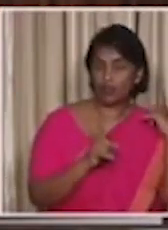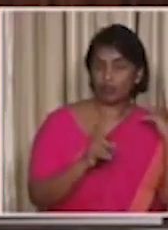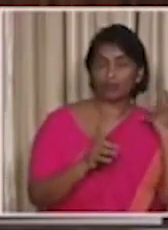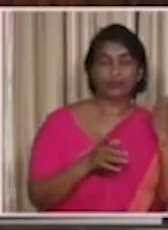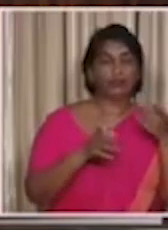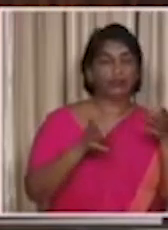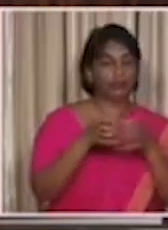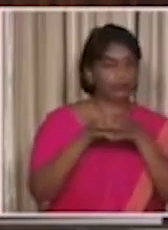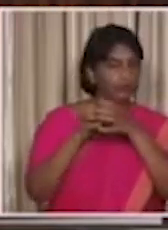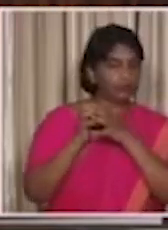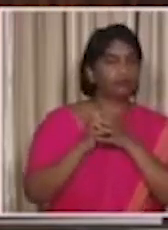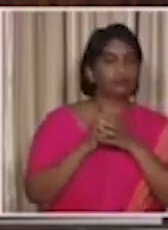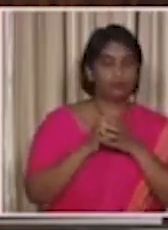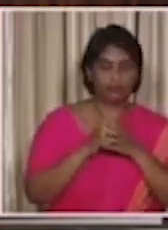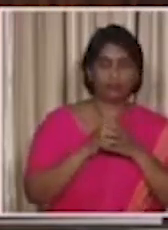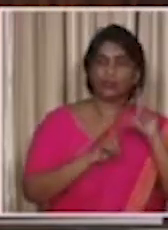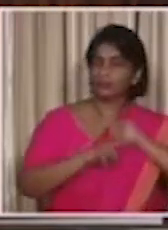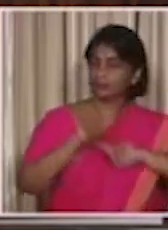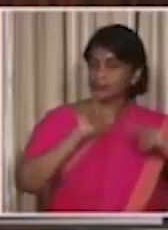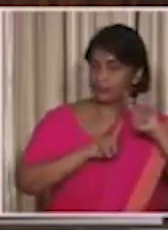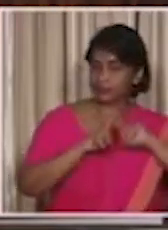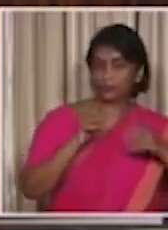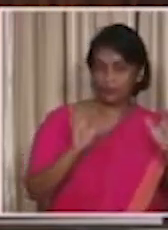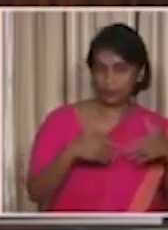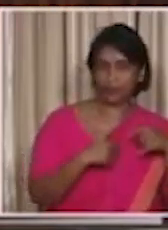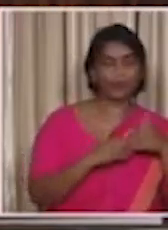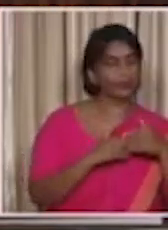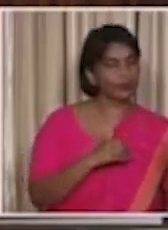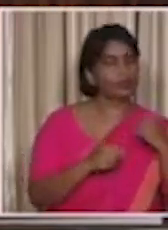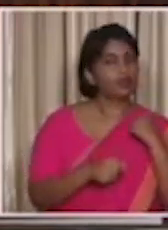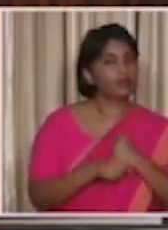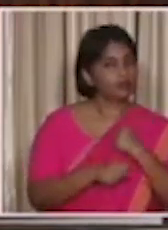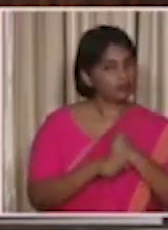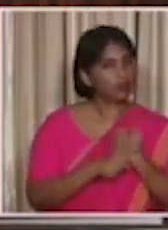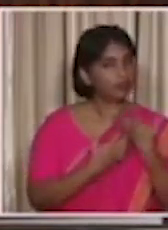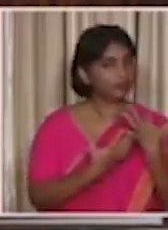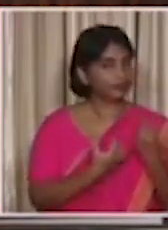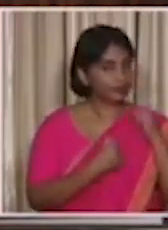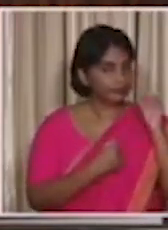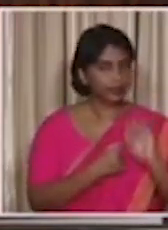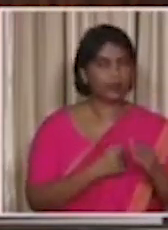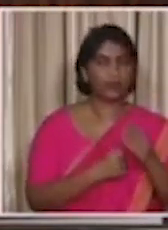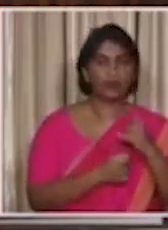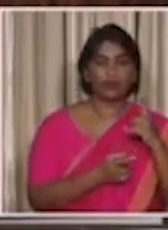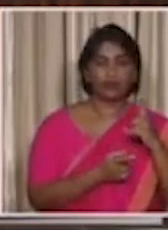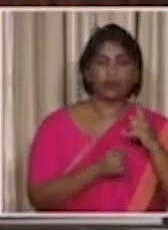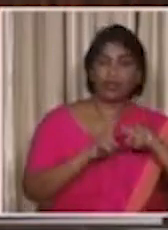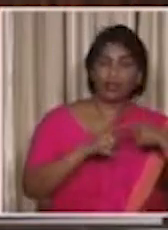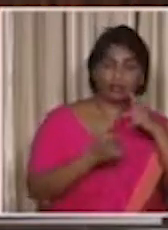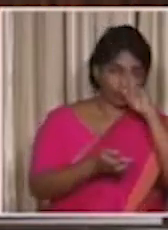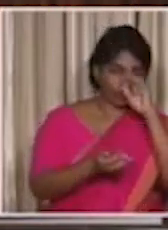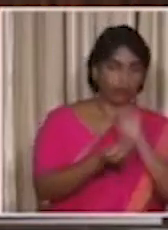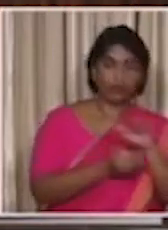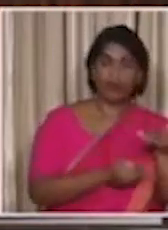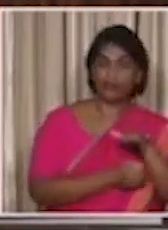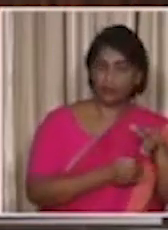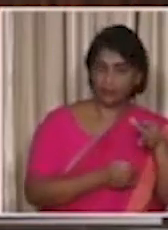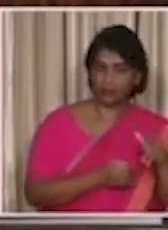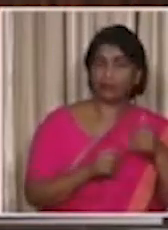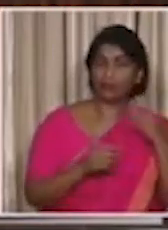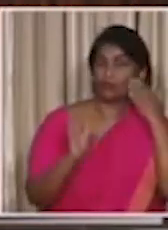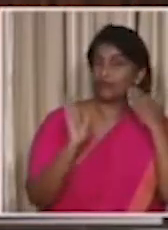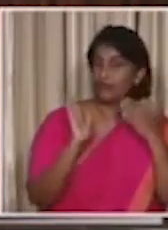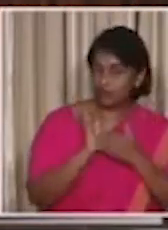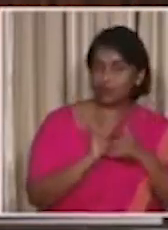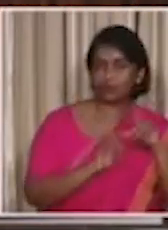අනෙක් පාර්ශ්වයන් සමග සාකච්ඡා පවත්වනවා. රජයට පවරාගෙන ඇති අනෙකුත් ආරක්ෂා ඉඩම්